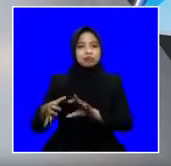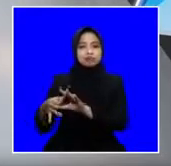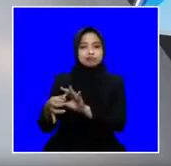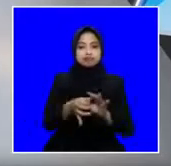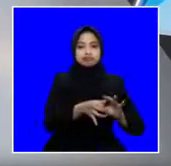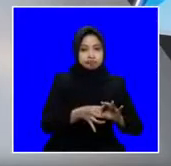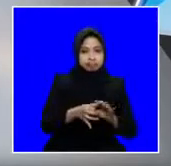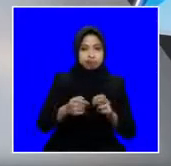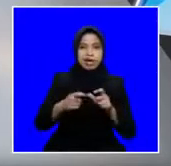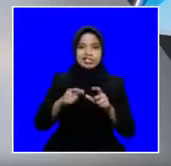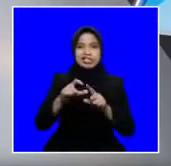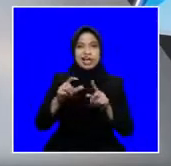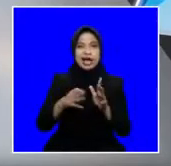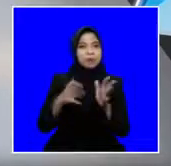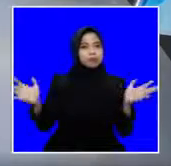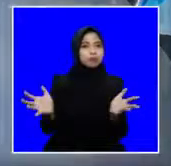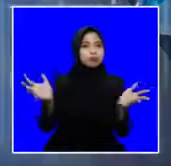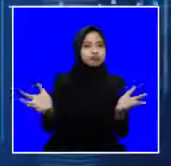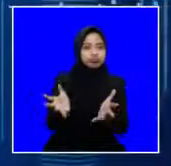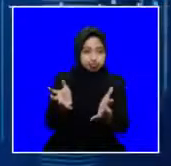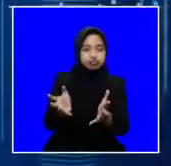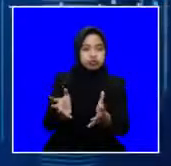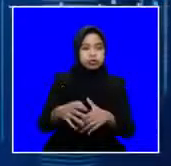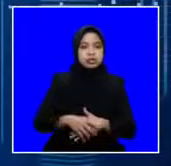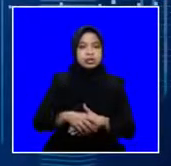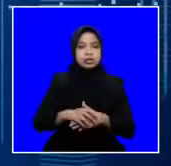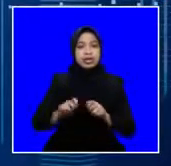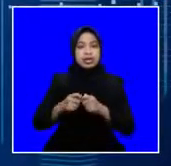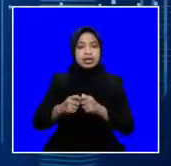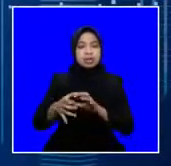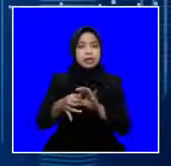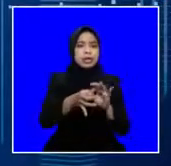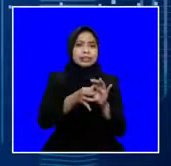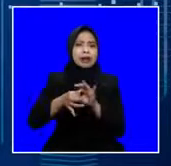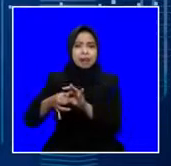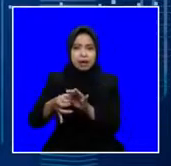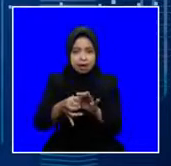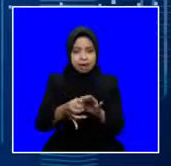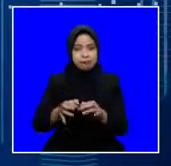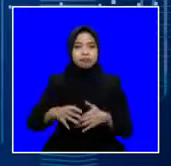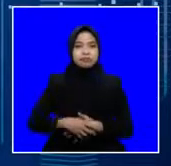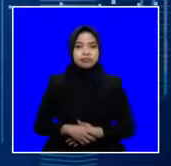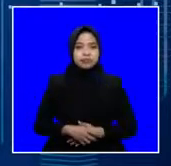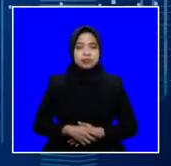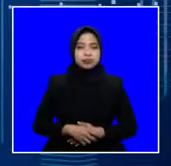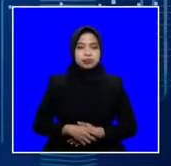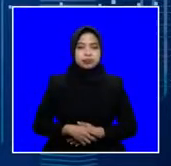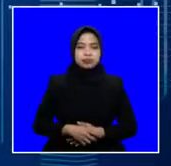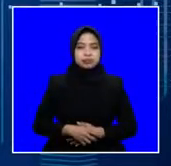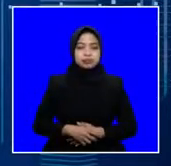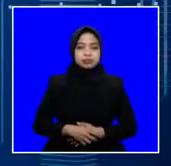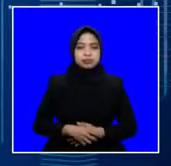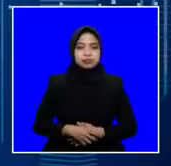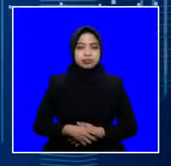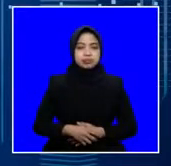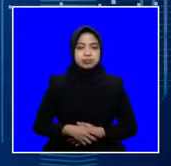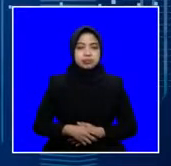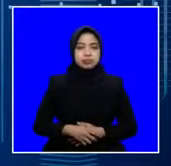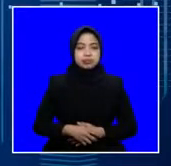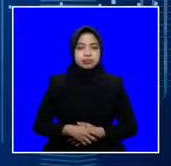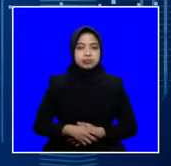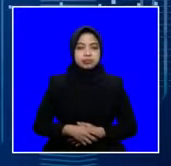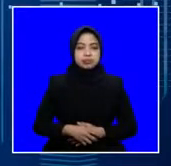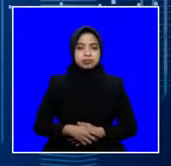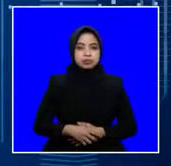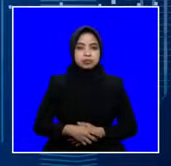sumber daya yang ada dengan bekerjasama di dalam satu tim yang efisien dan efektif di dalam mencapai tujuan